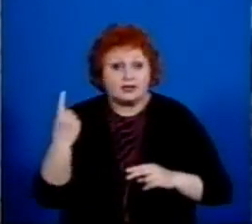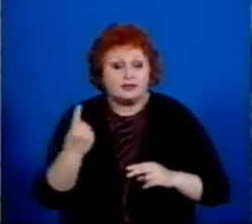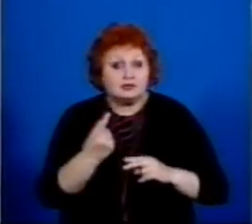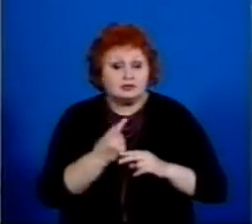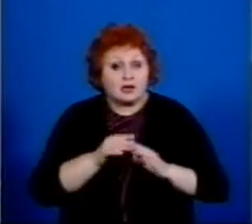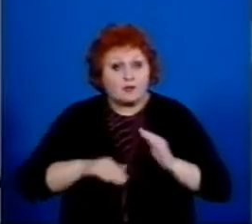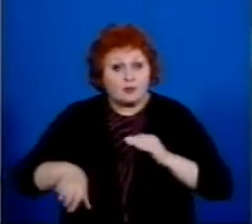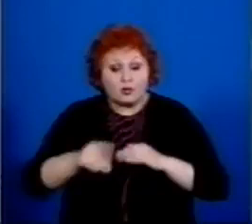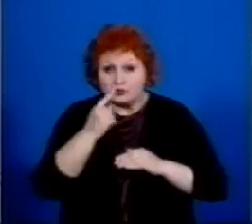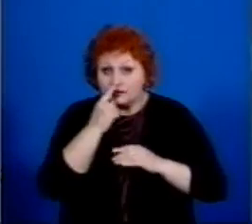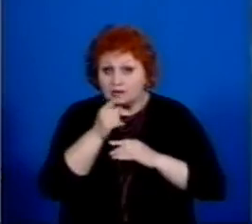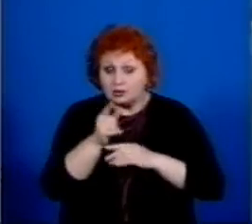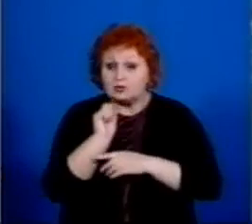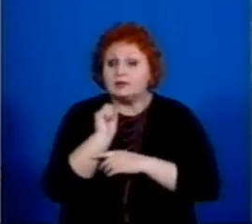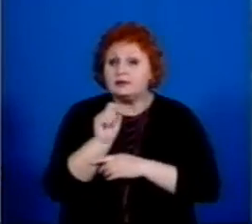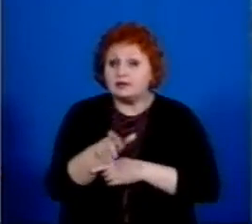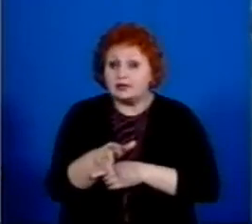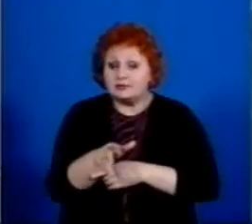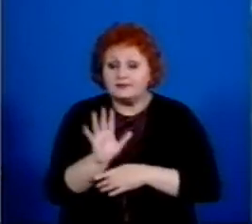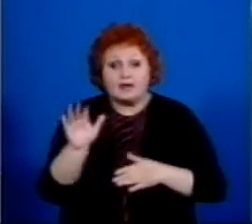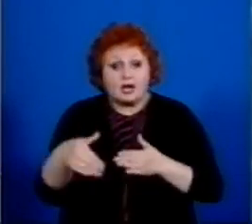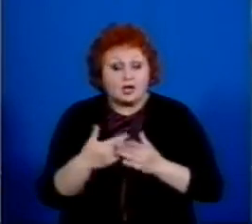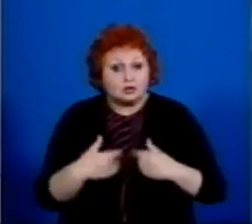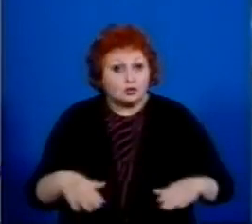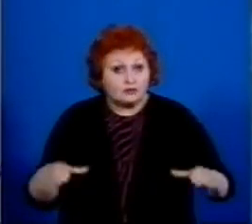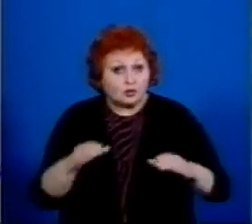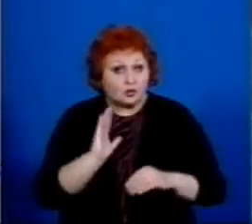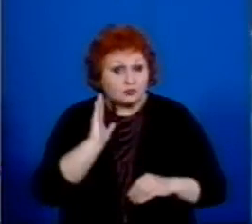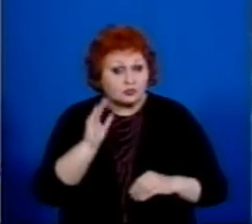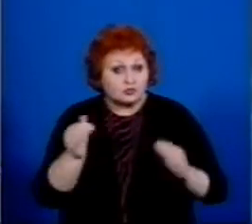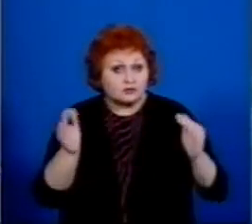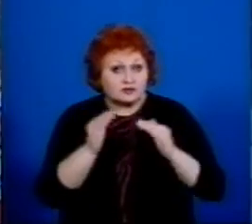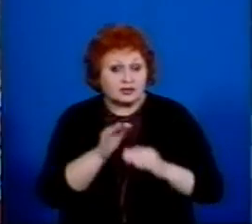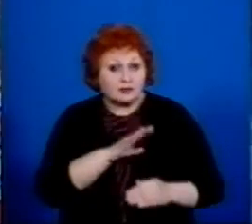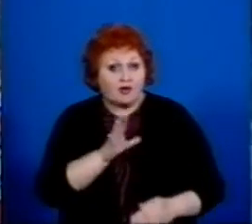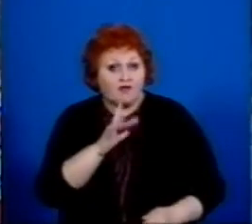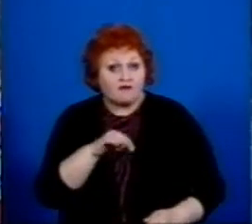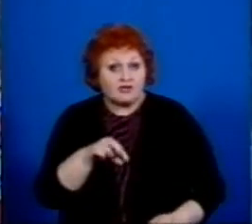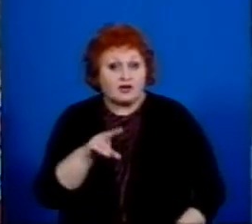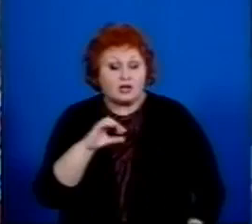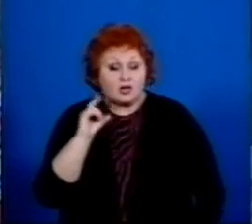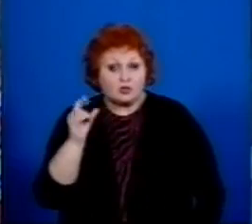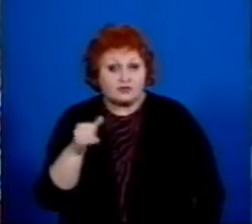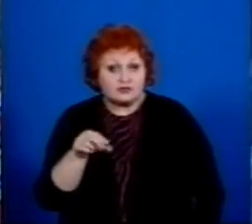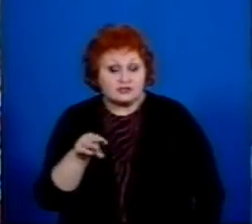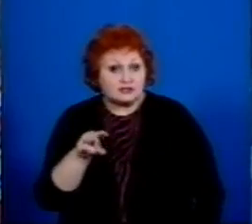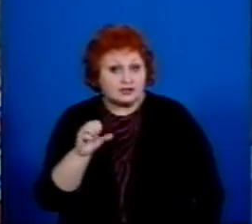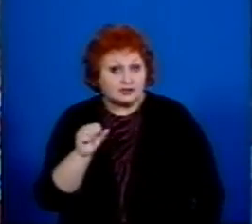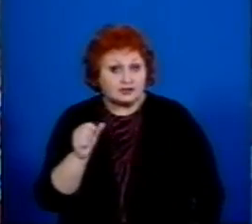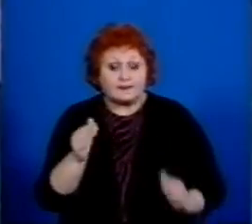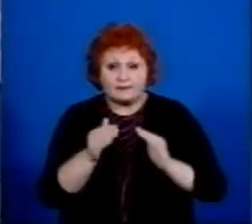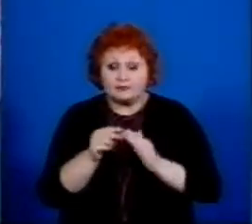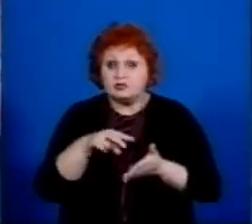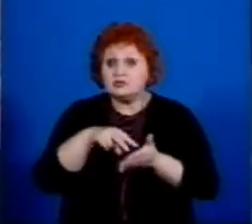крае поле для длинных метаний. Новый корпус будет размещаться в здании бывшего филиала Южного федерального университета.